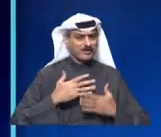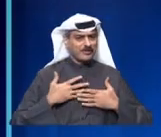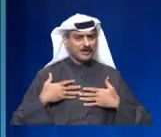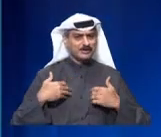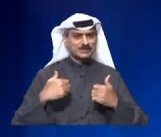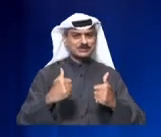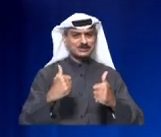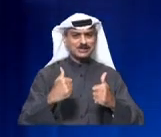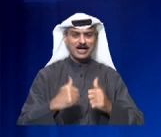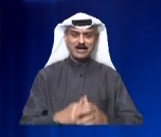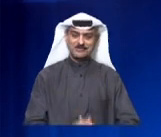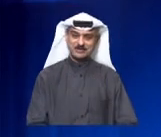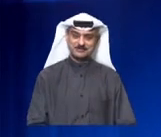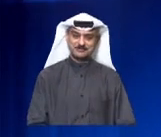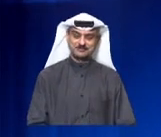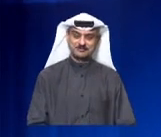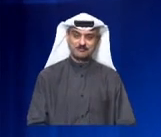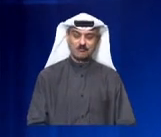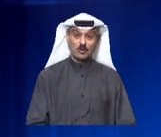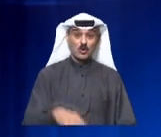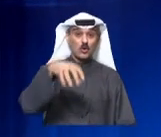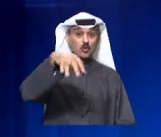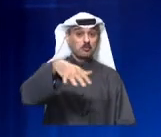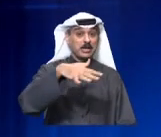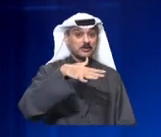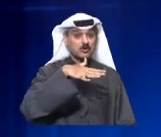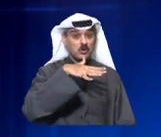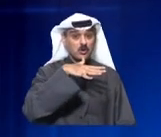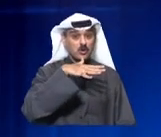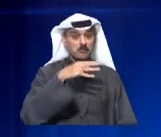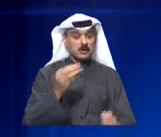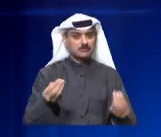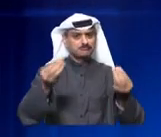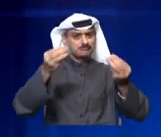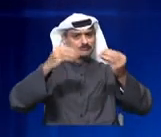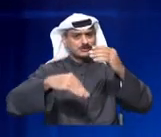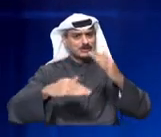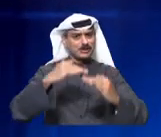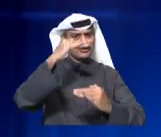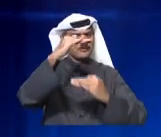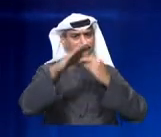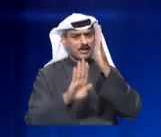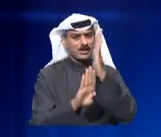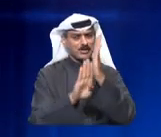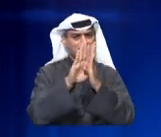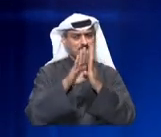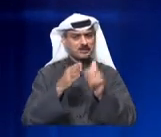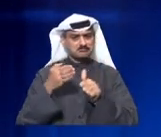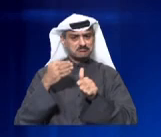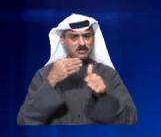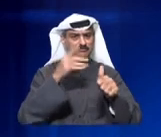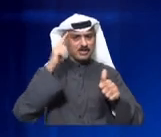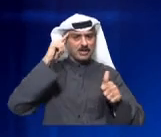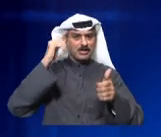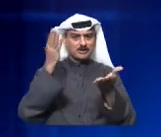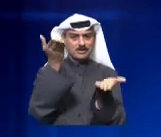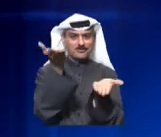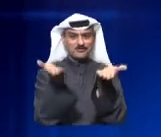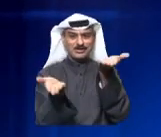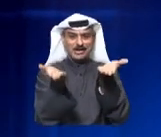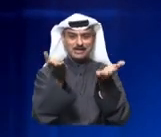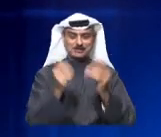الصحة والعافية وللبلد الشقيق كل الرقي والنماء في ظل القيادة الرشيدة